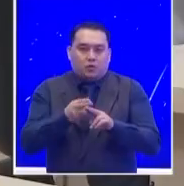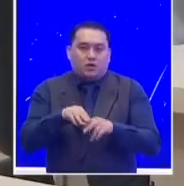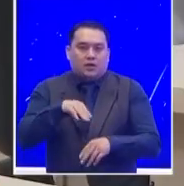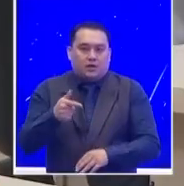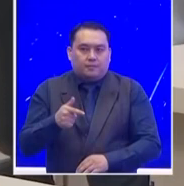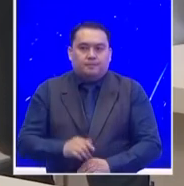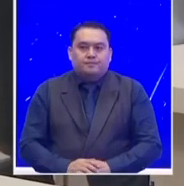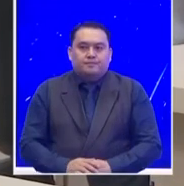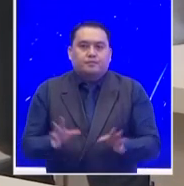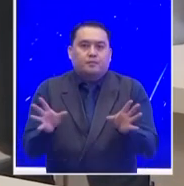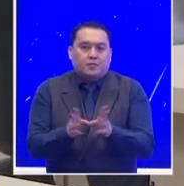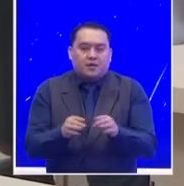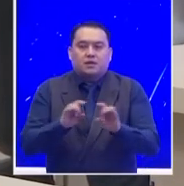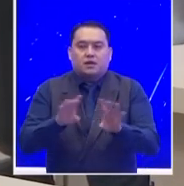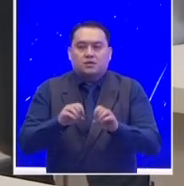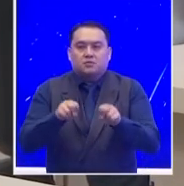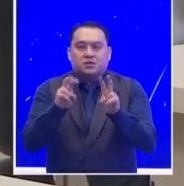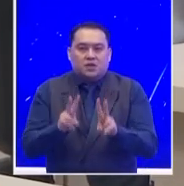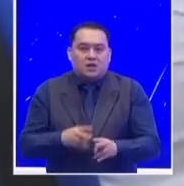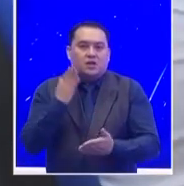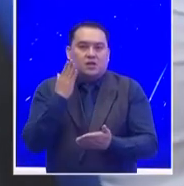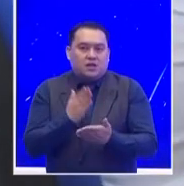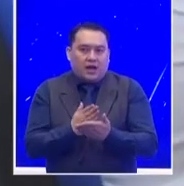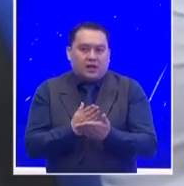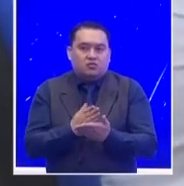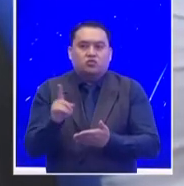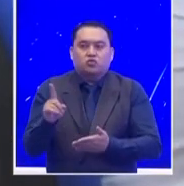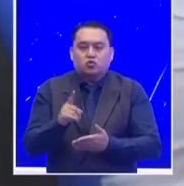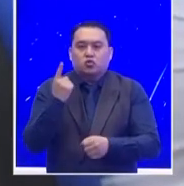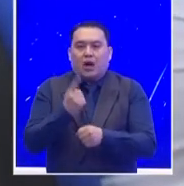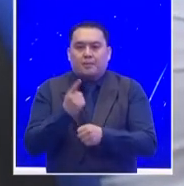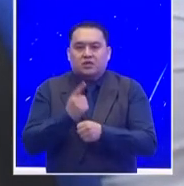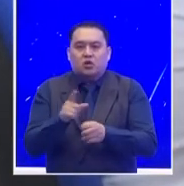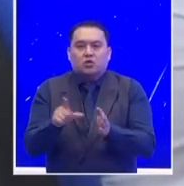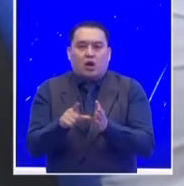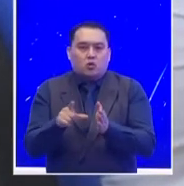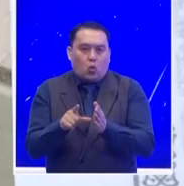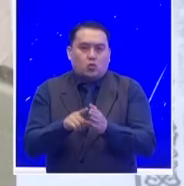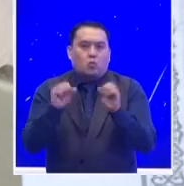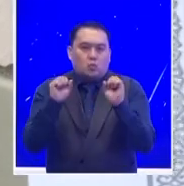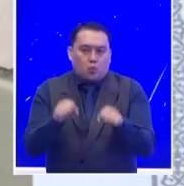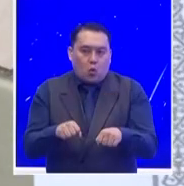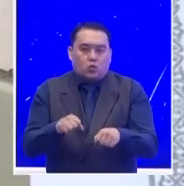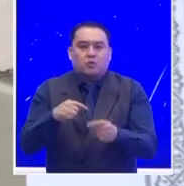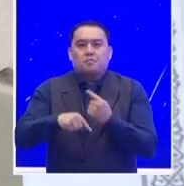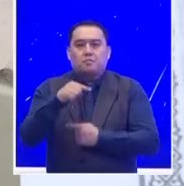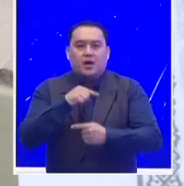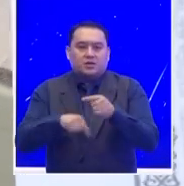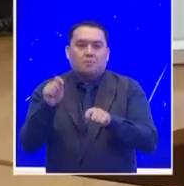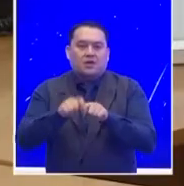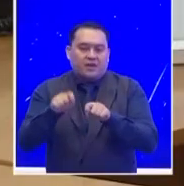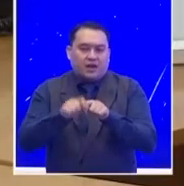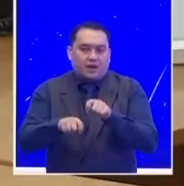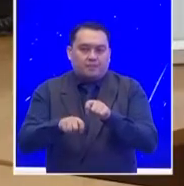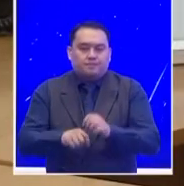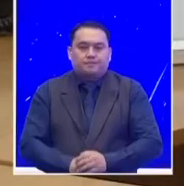тенге. Вместе с тем, как отметили специалисты, есть исключения. Несмотря на мораторий, налоговики все-таки могут нагрянуть бизнесменам с проверкой.